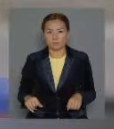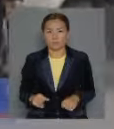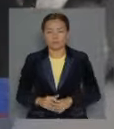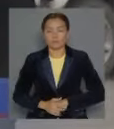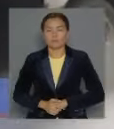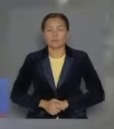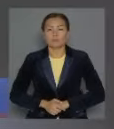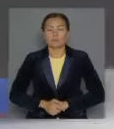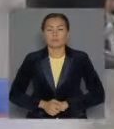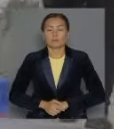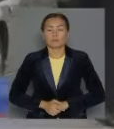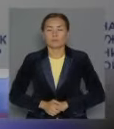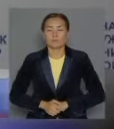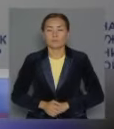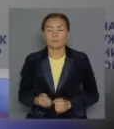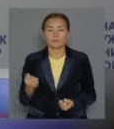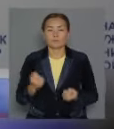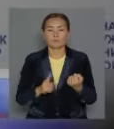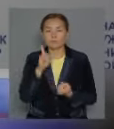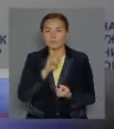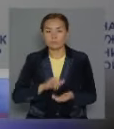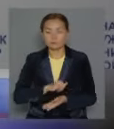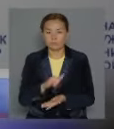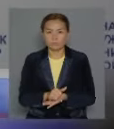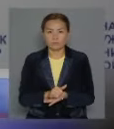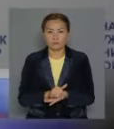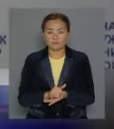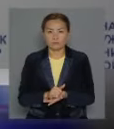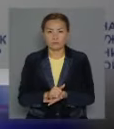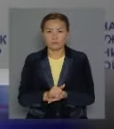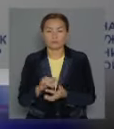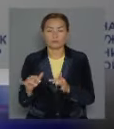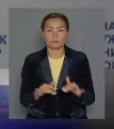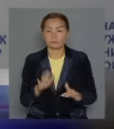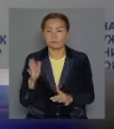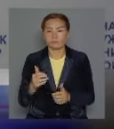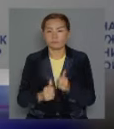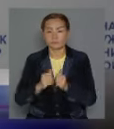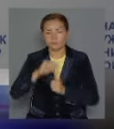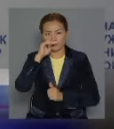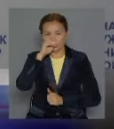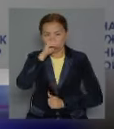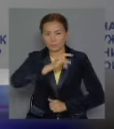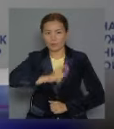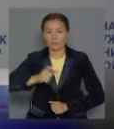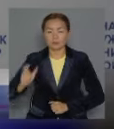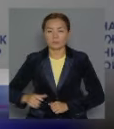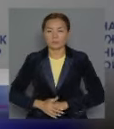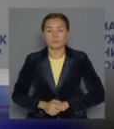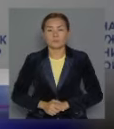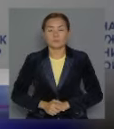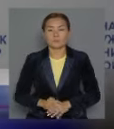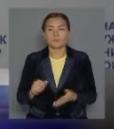бар. Тіркеу автокөлікті уақытша тіркеуге алынып жатыр. Әрбір азаматтарға банаға